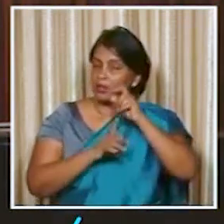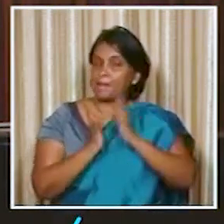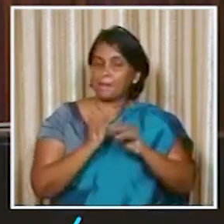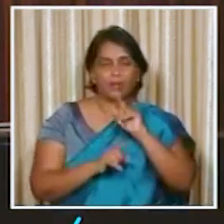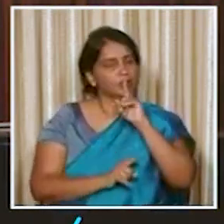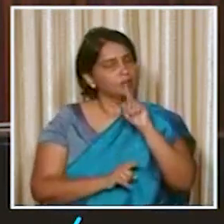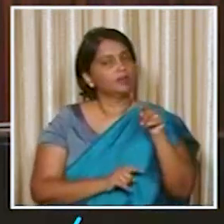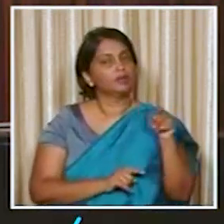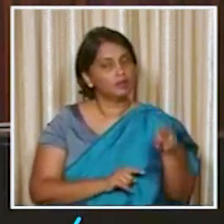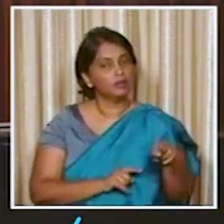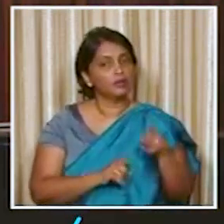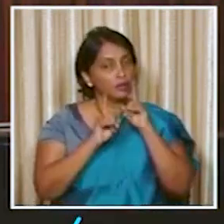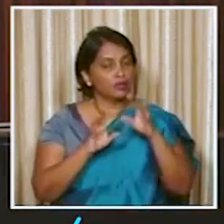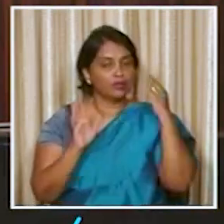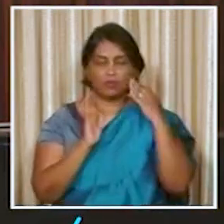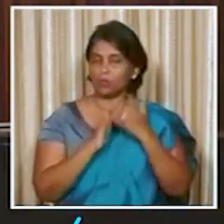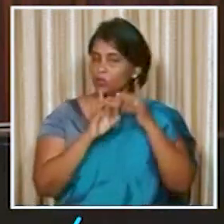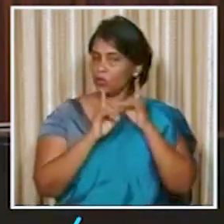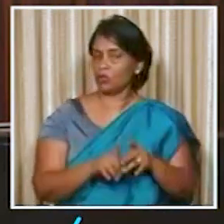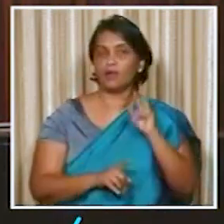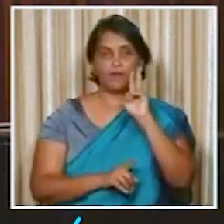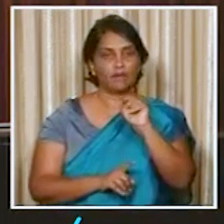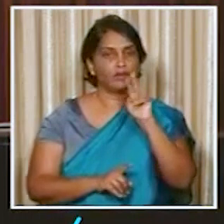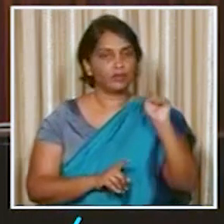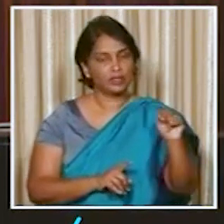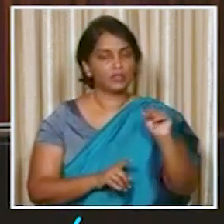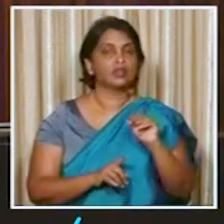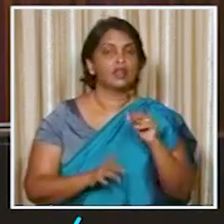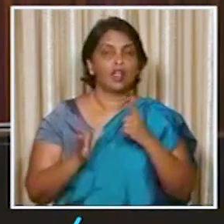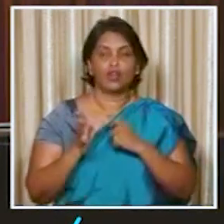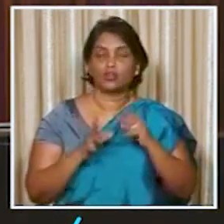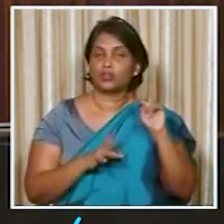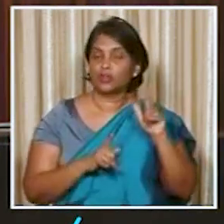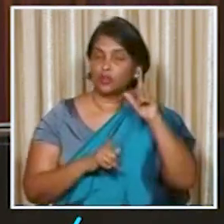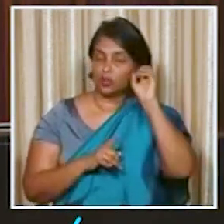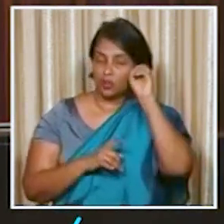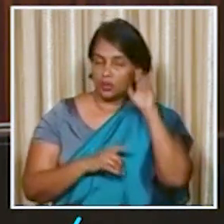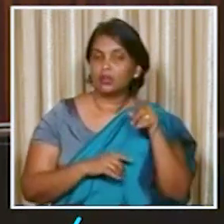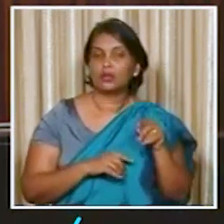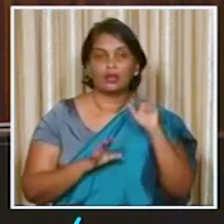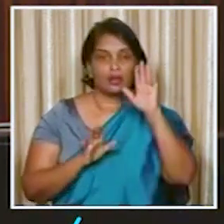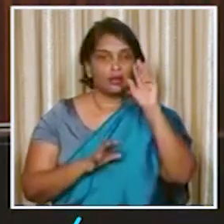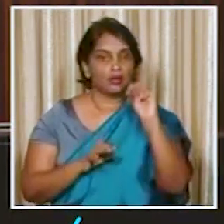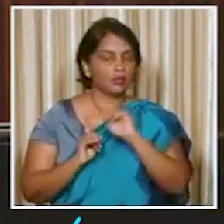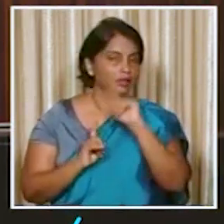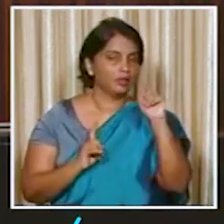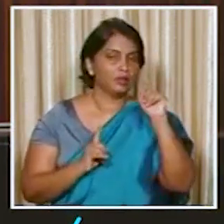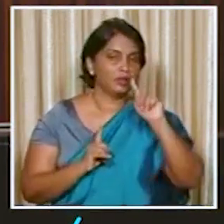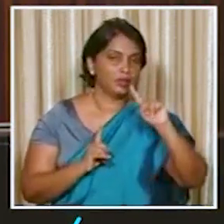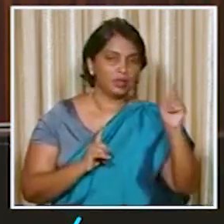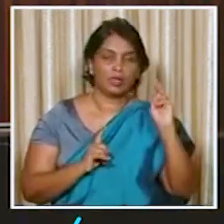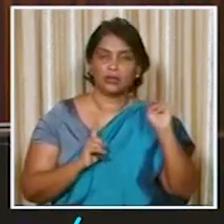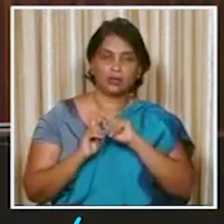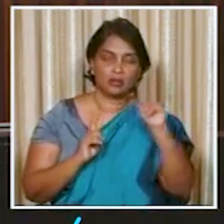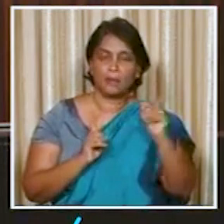මාධ්‍යෙන් ඉල්ලා සිටිනේ මෙකී කරුණට පදනම් වූ 2020 අගෝස්තු මාස 27 වන දින උදෑසන 9:30 සිට